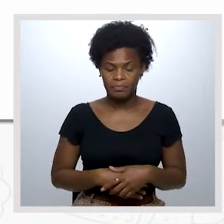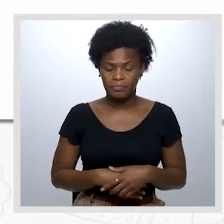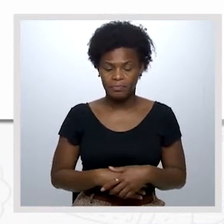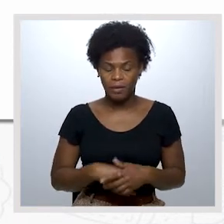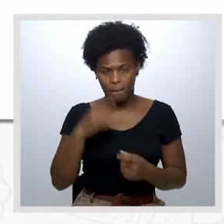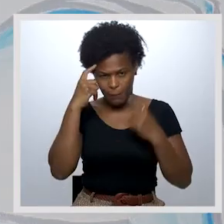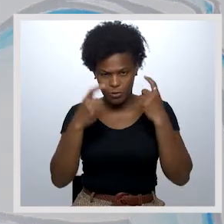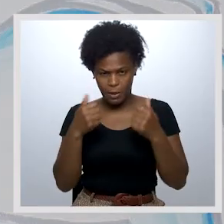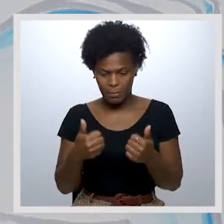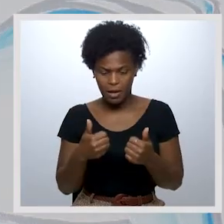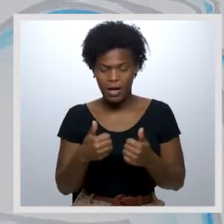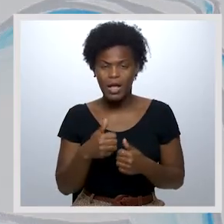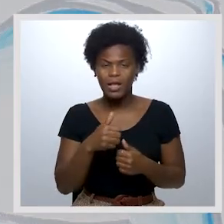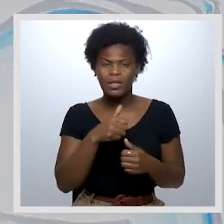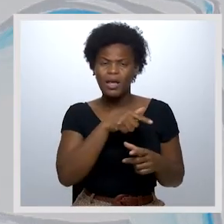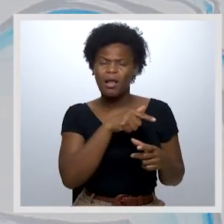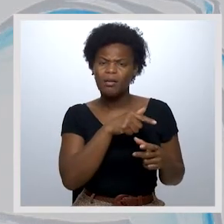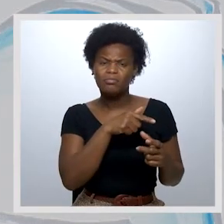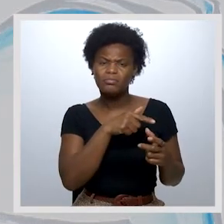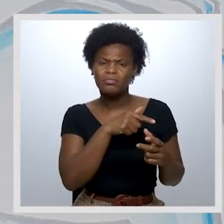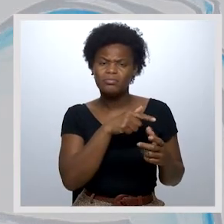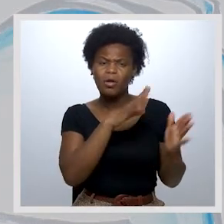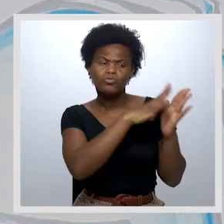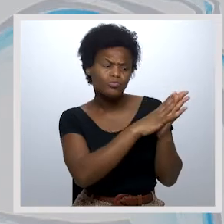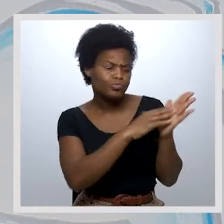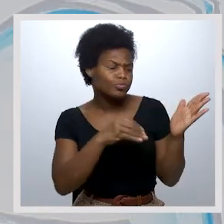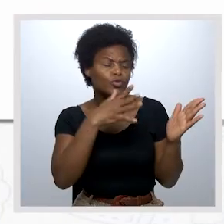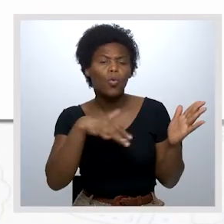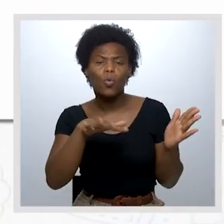Pensez bien. D'où sont-ils extraits?